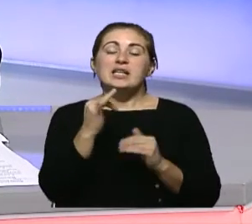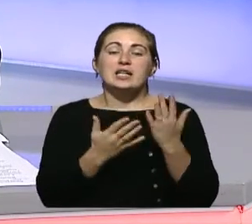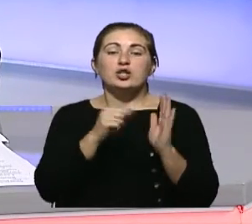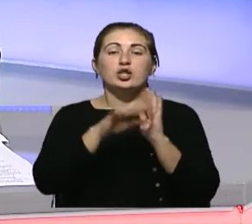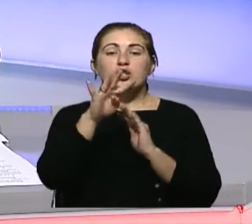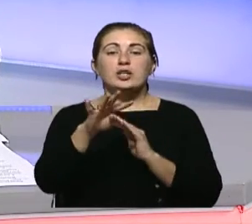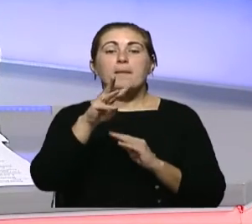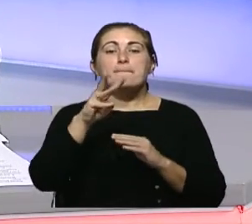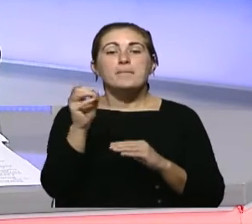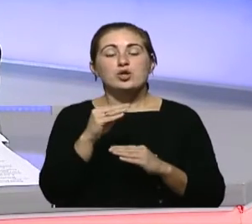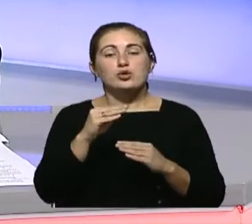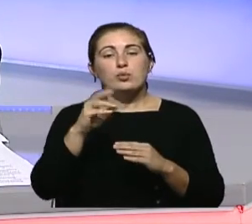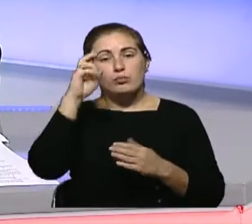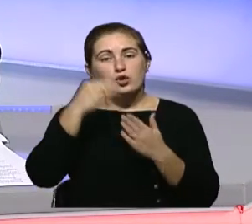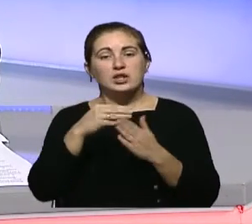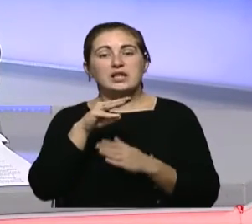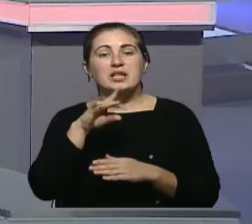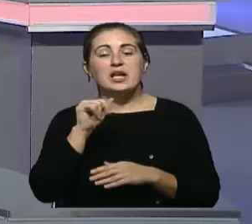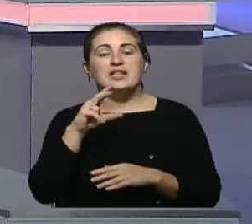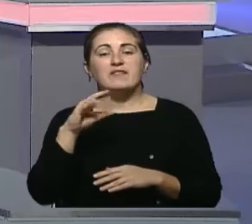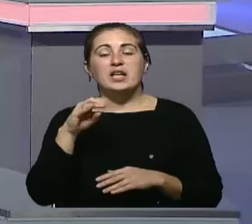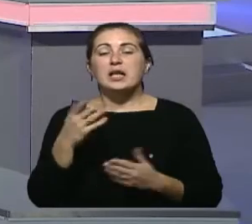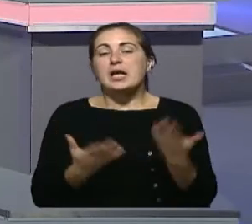составляют межбюджетные трансферты. Но если сравнивать вот с